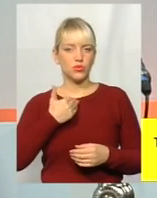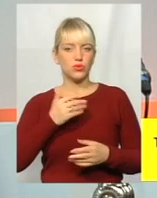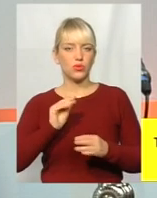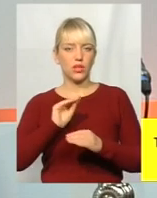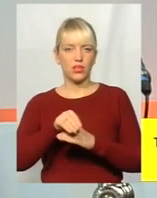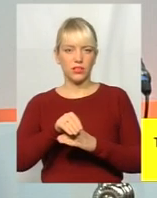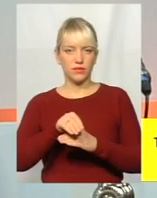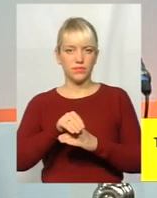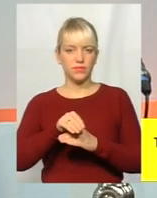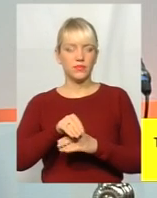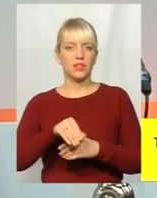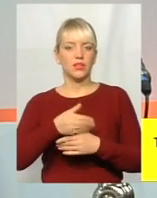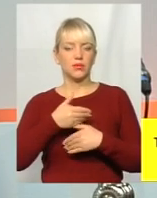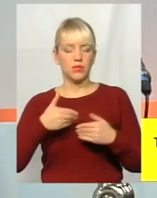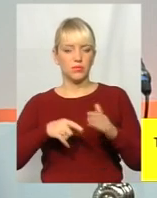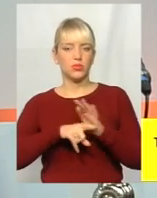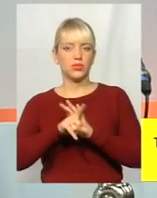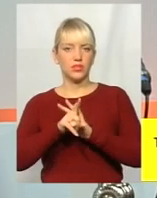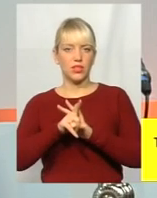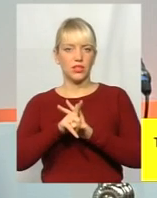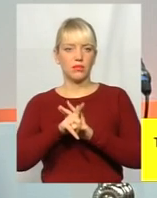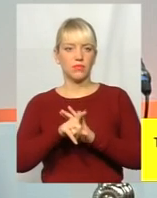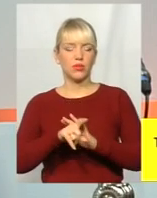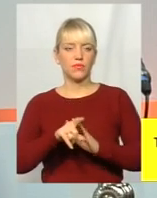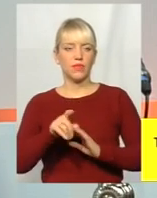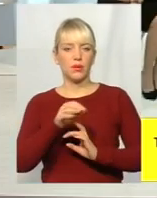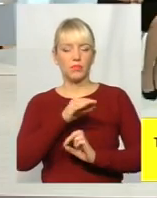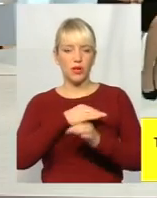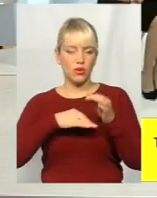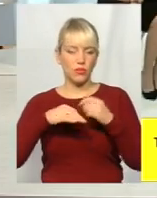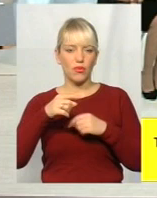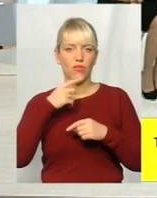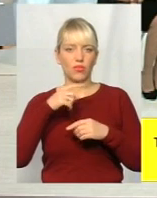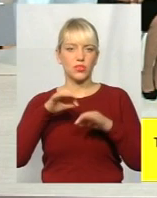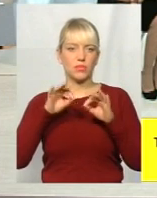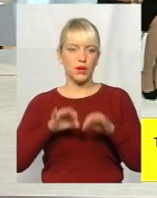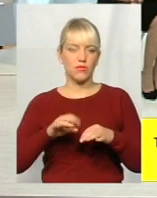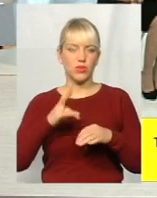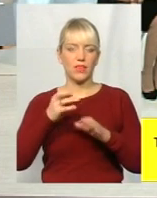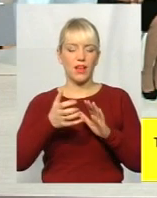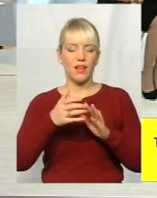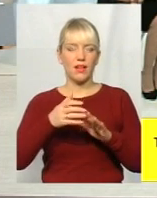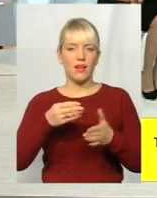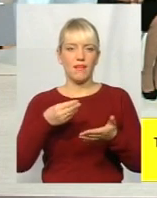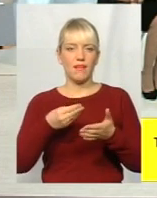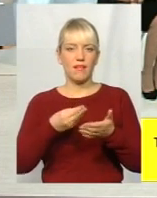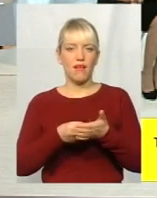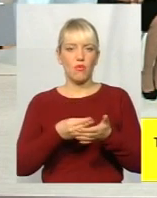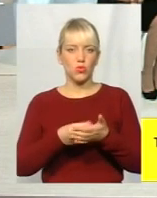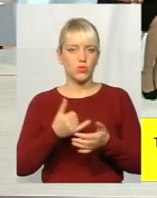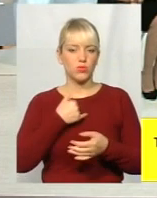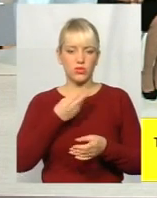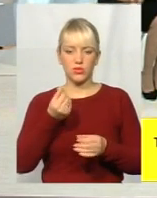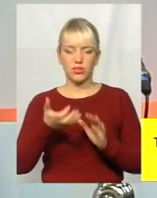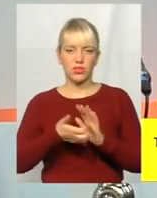ми починаємо проводити переговори, кажучи правду, у мене на рахунку грошей недостатньо, заявок дуже